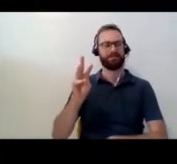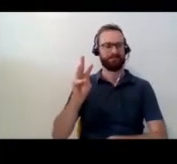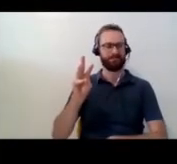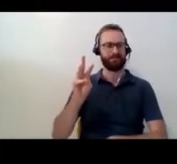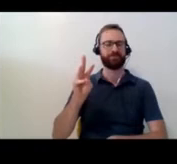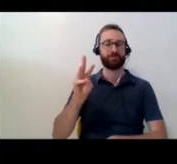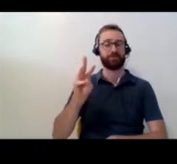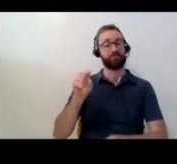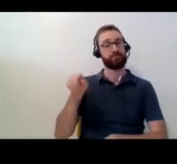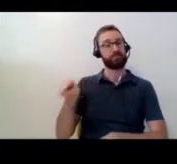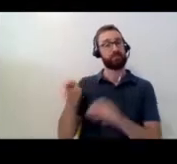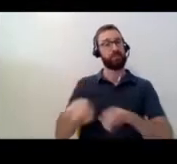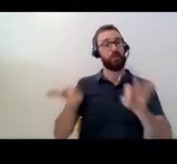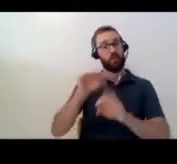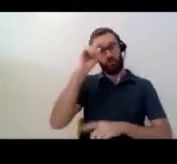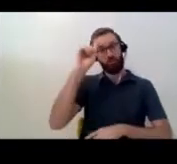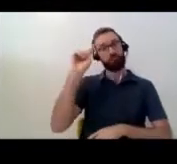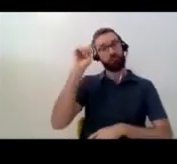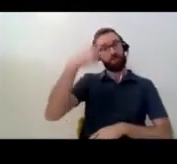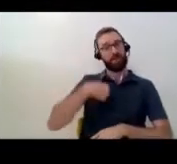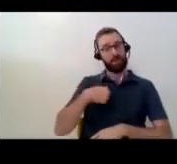qui est important pour mon premier argument.